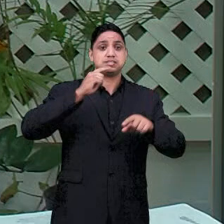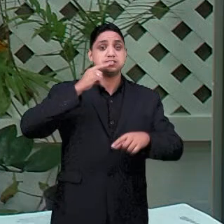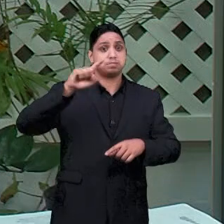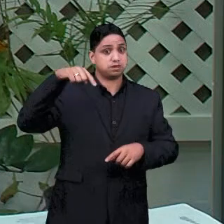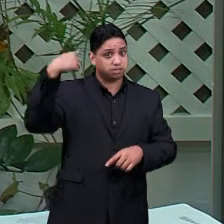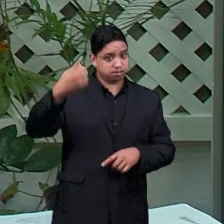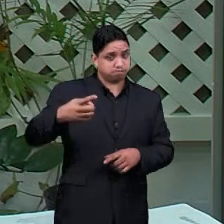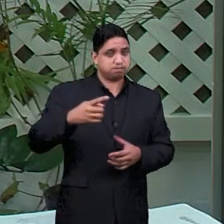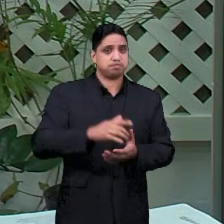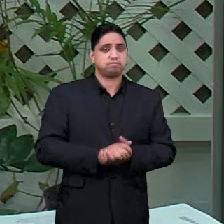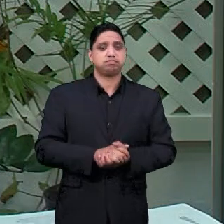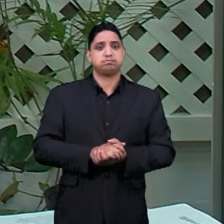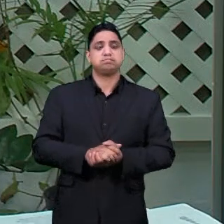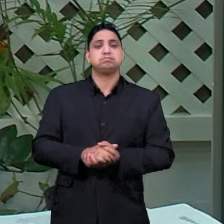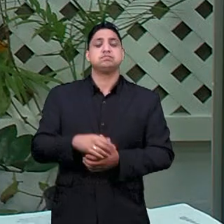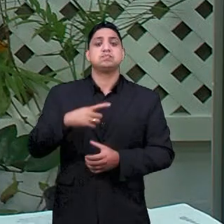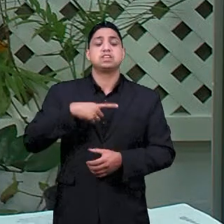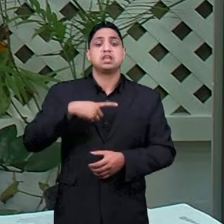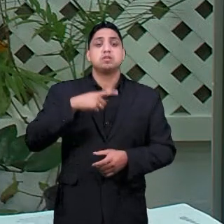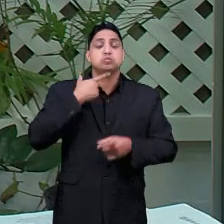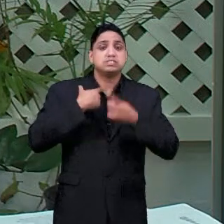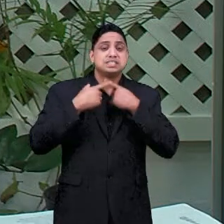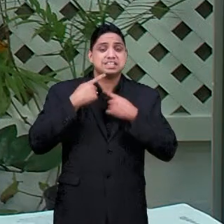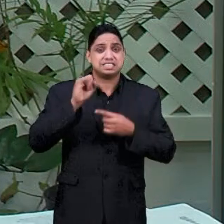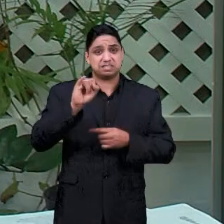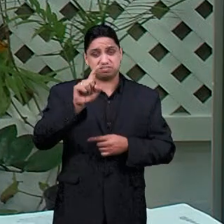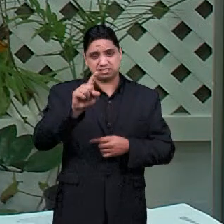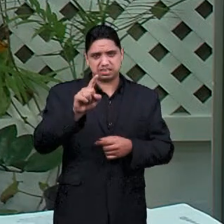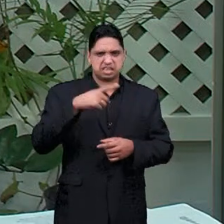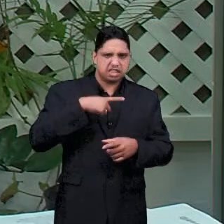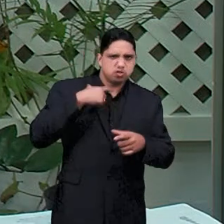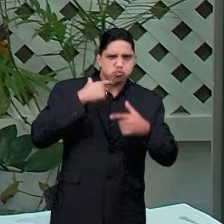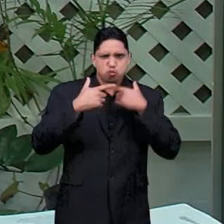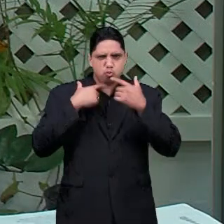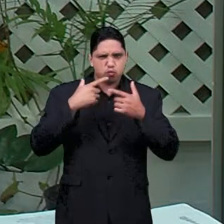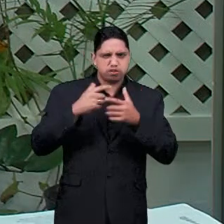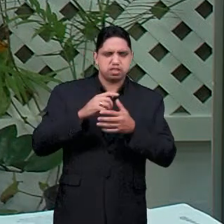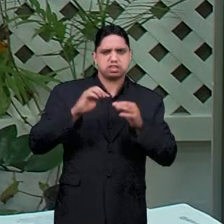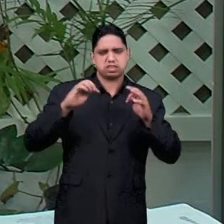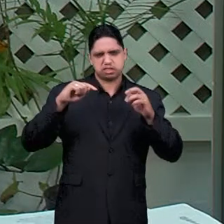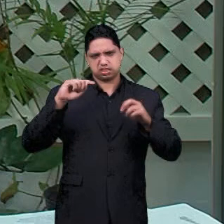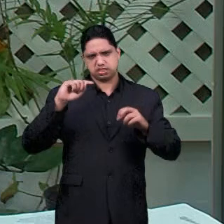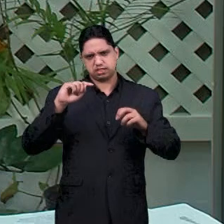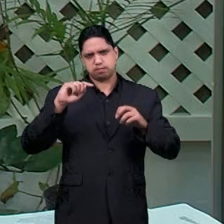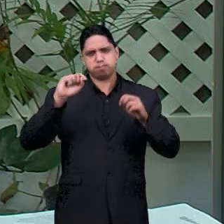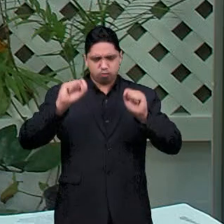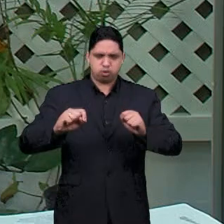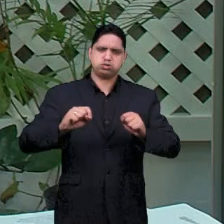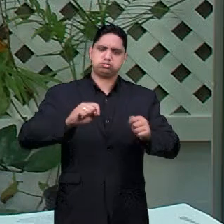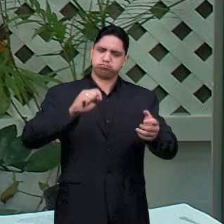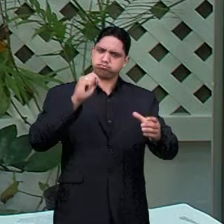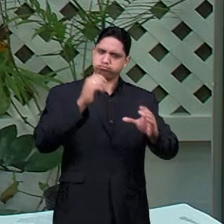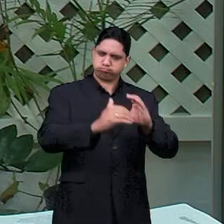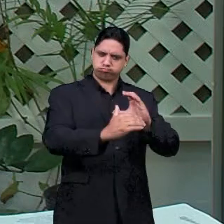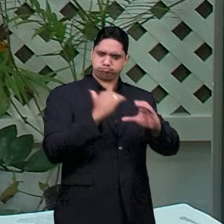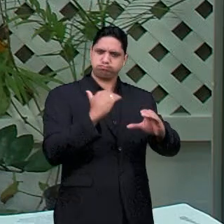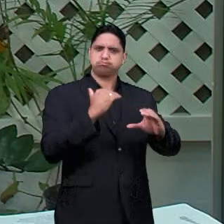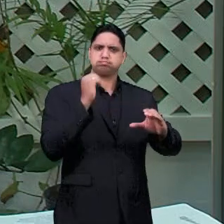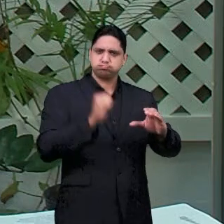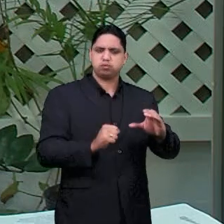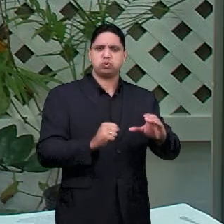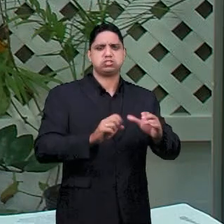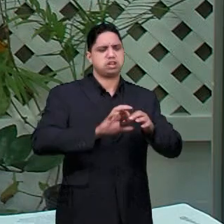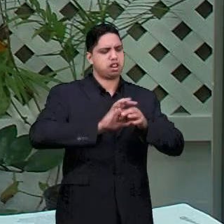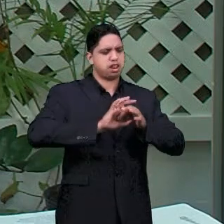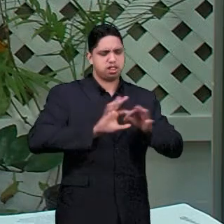prochaine. Nous avons le désir, si vous avez un doute quelconque, vous pouvez nous écrire, vous pouvez nous diriger à